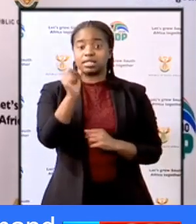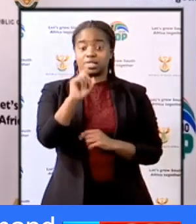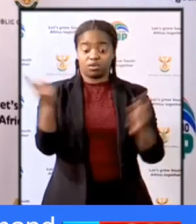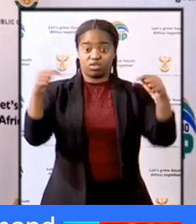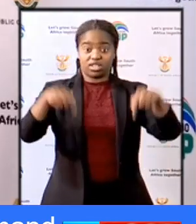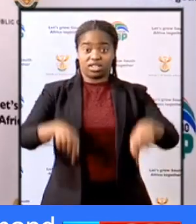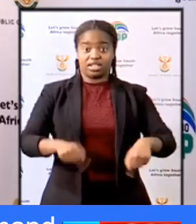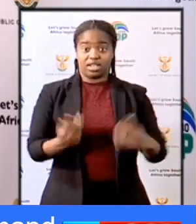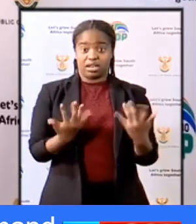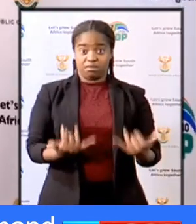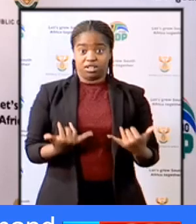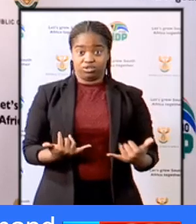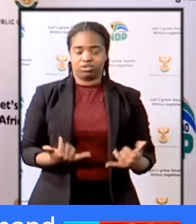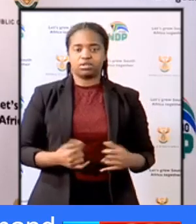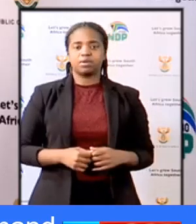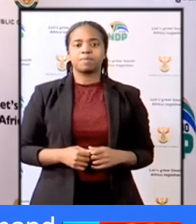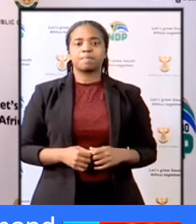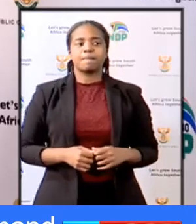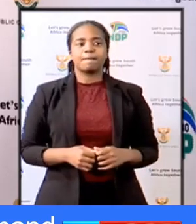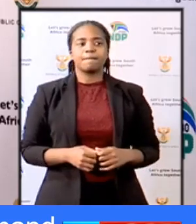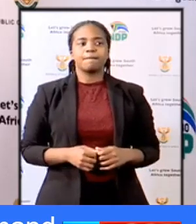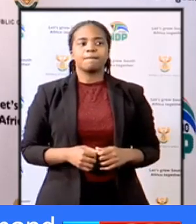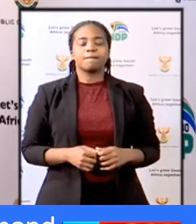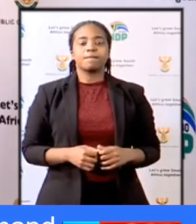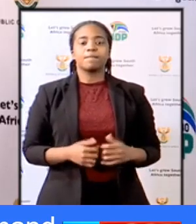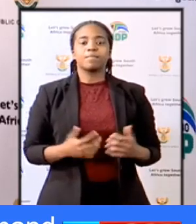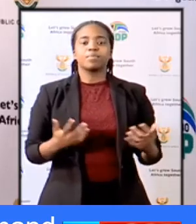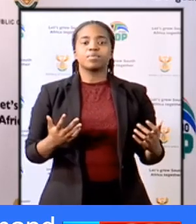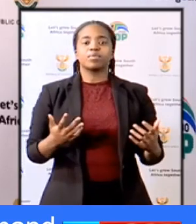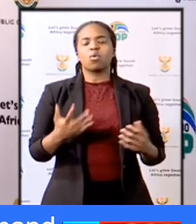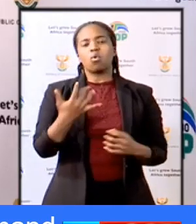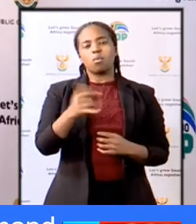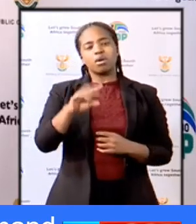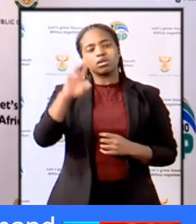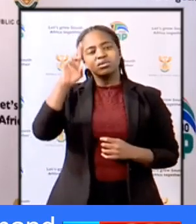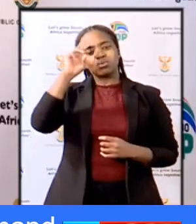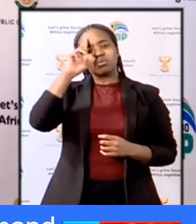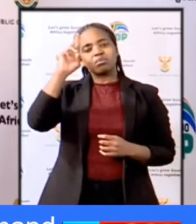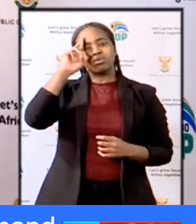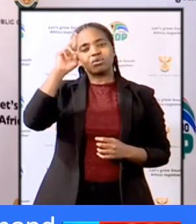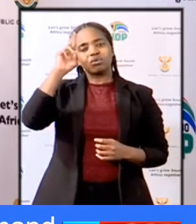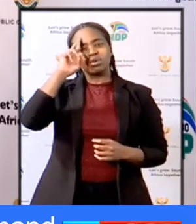silana nje namhlanje mangabe siyakhumbula